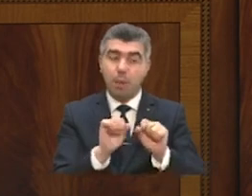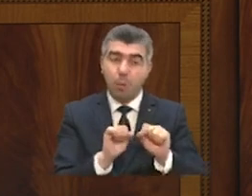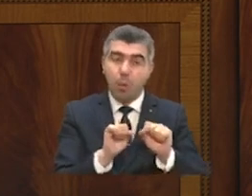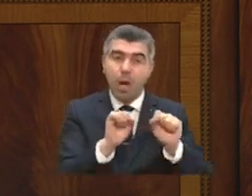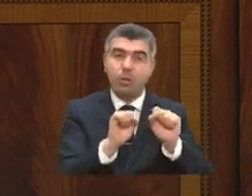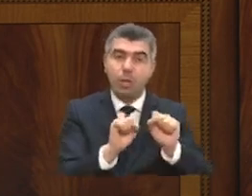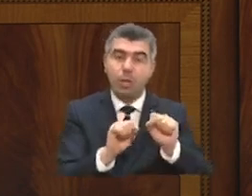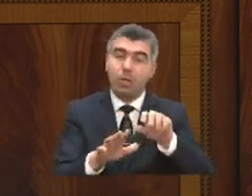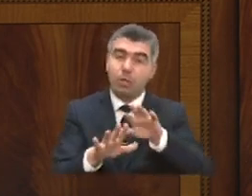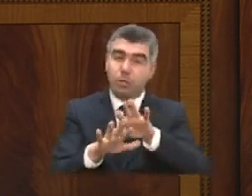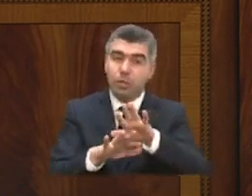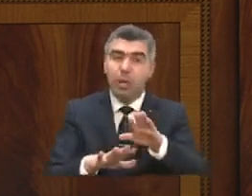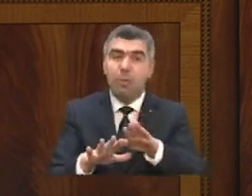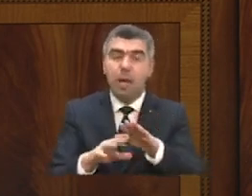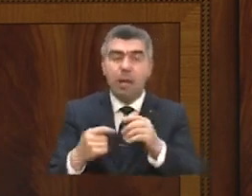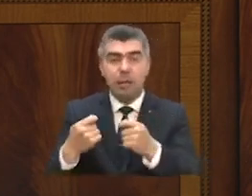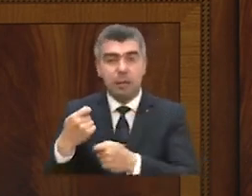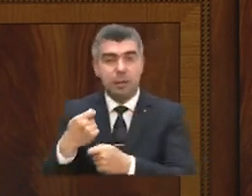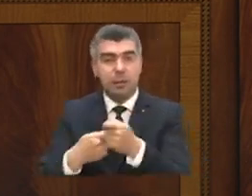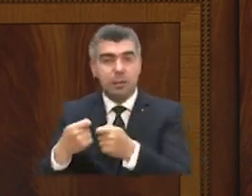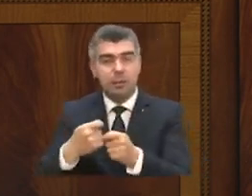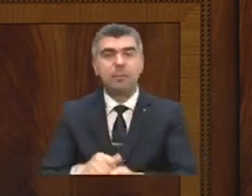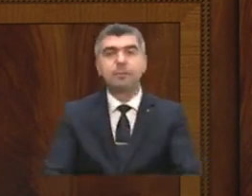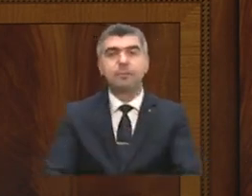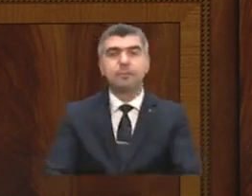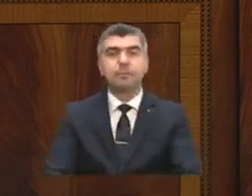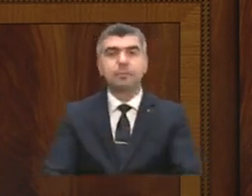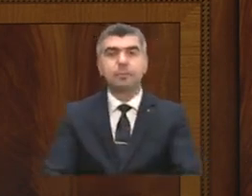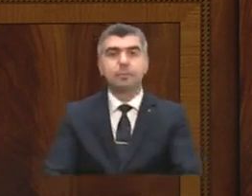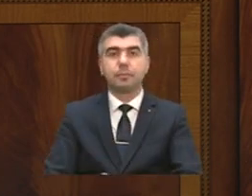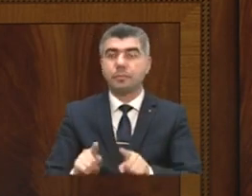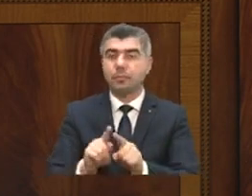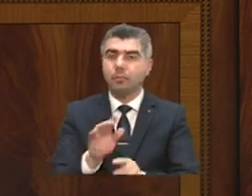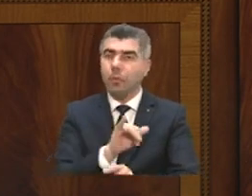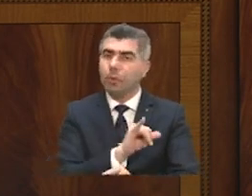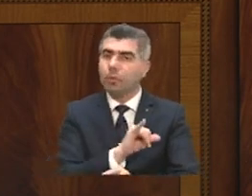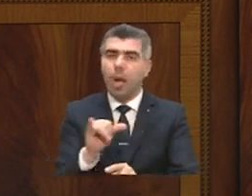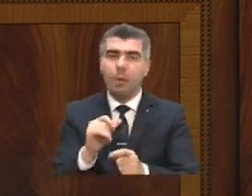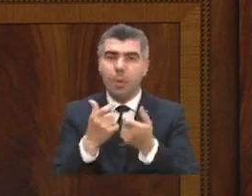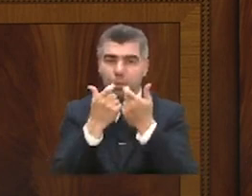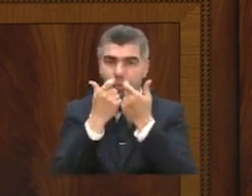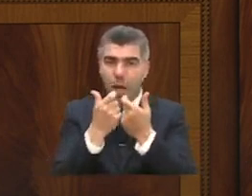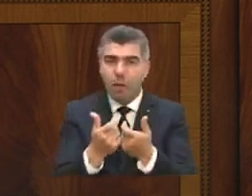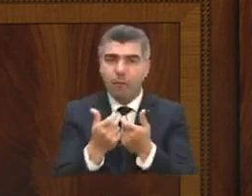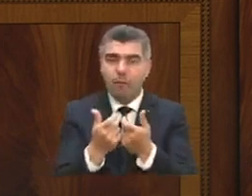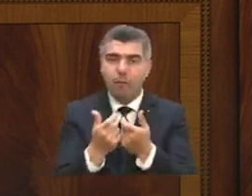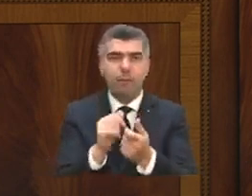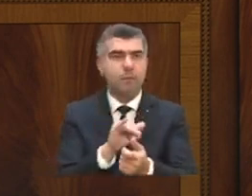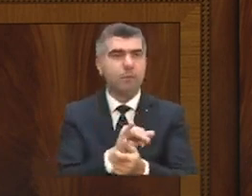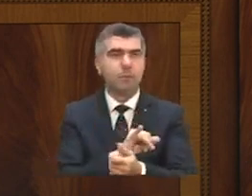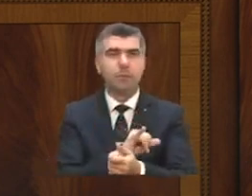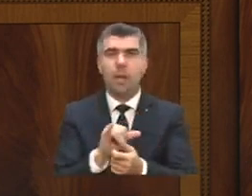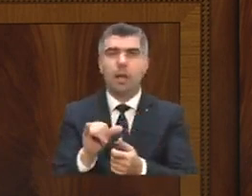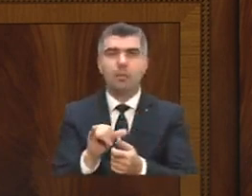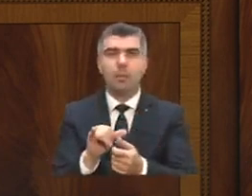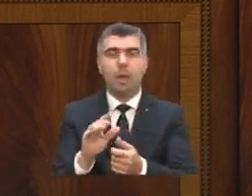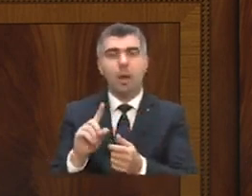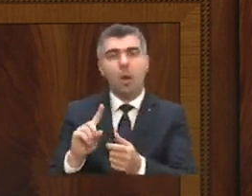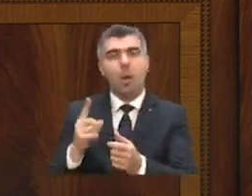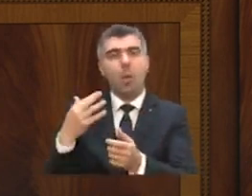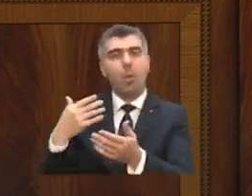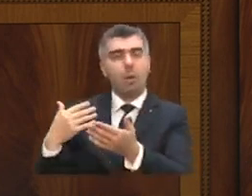الاجتماعي والاقتصادي على نطاق لم نشهده من قبل في تاريخنا الحديث،